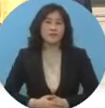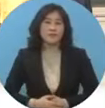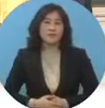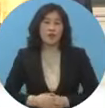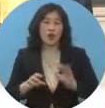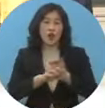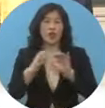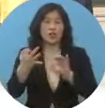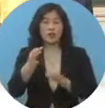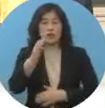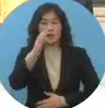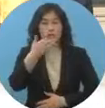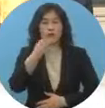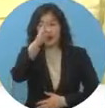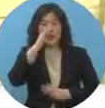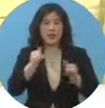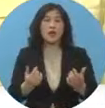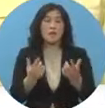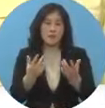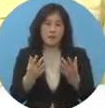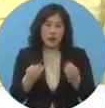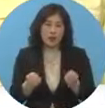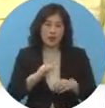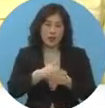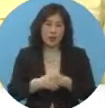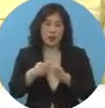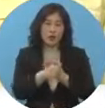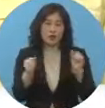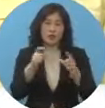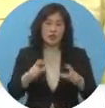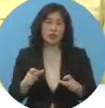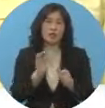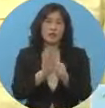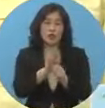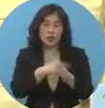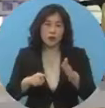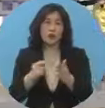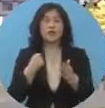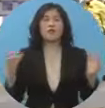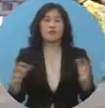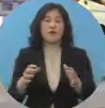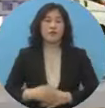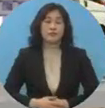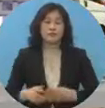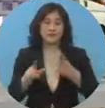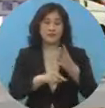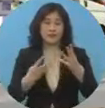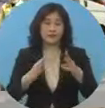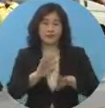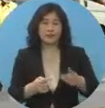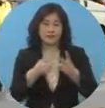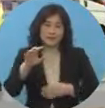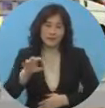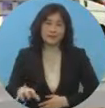일부 확진 자들이 많은 대구와 경북지역 을 응원하기 위해 힘을 모으고 있습니다 전남도는 지난 4일 전남 도청에서